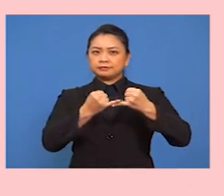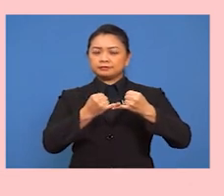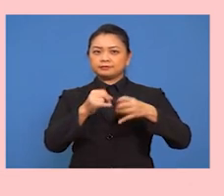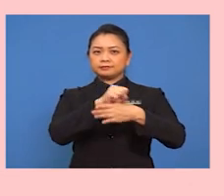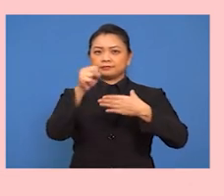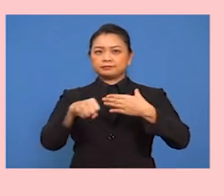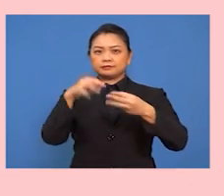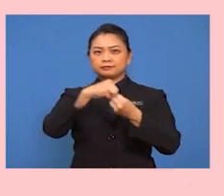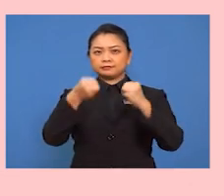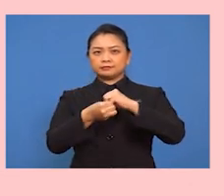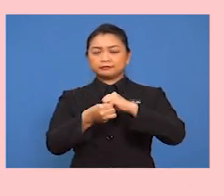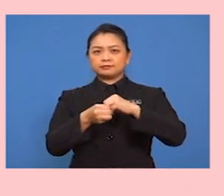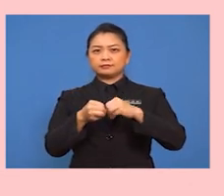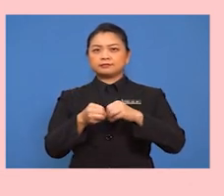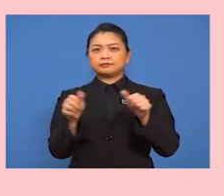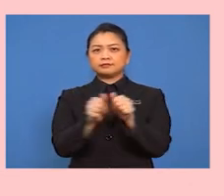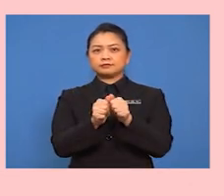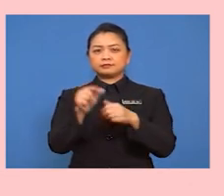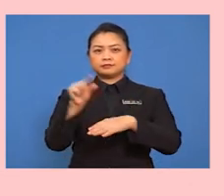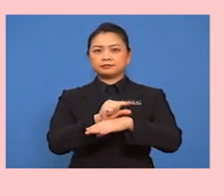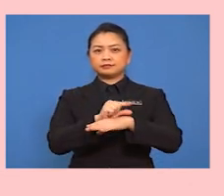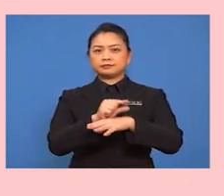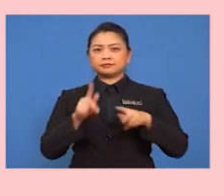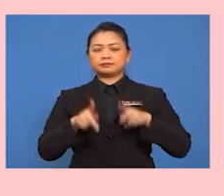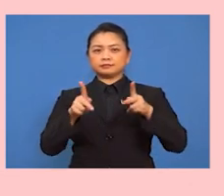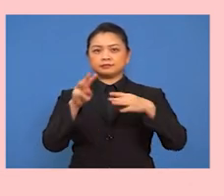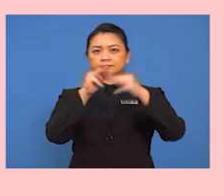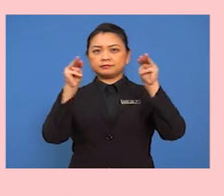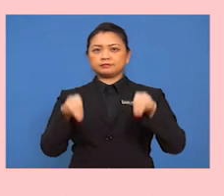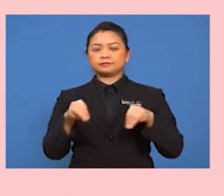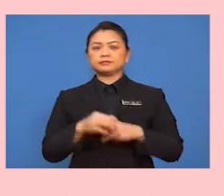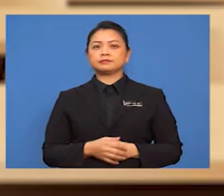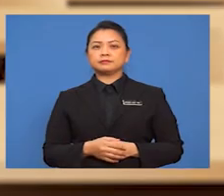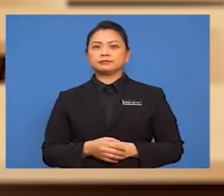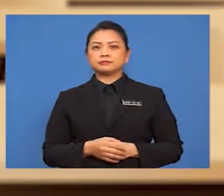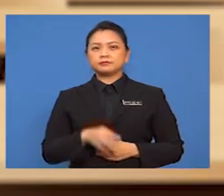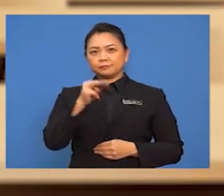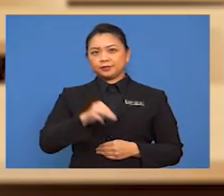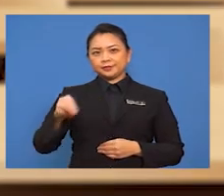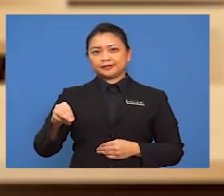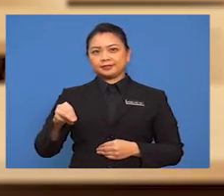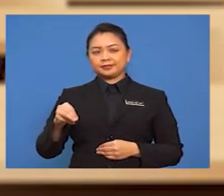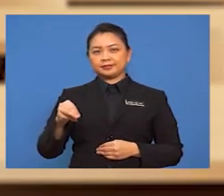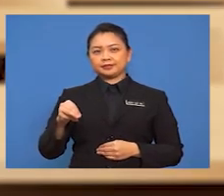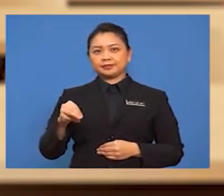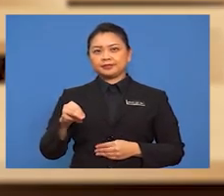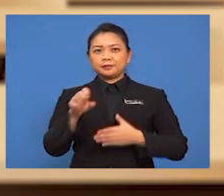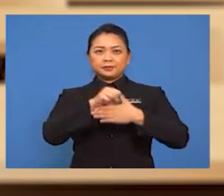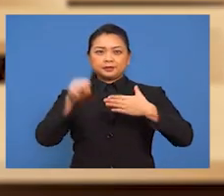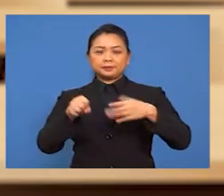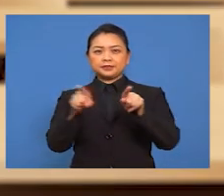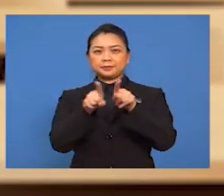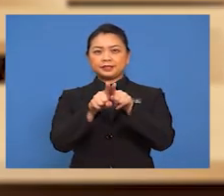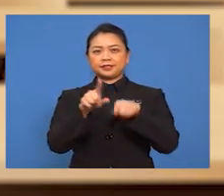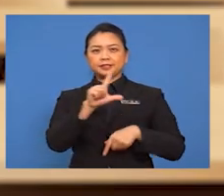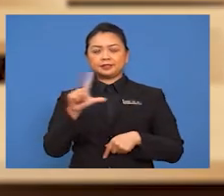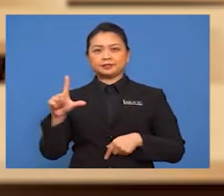menyelesaikan masalah menggunakan kaedah matriks. Murid-murid, Penyelesaian persamaan